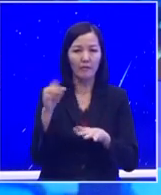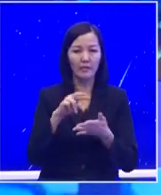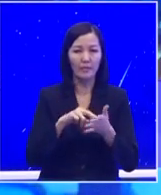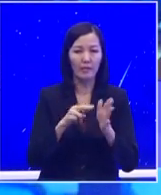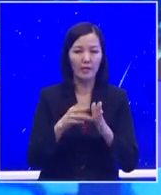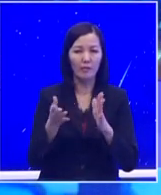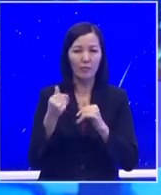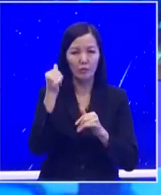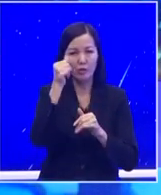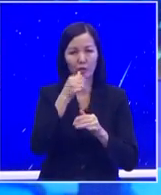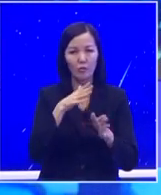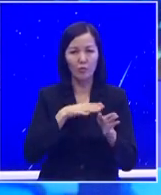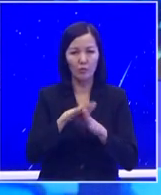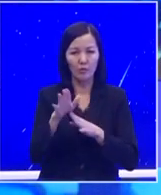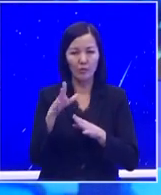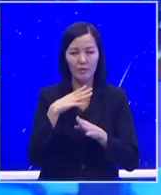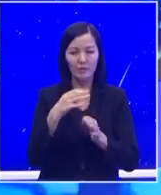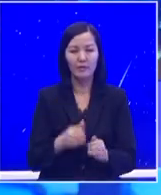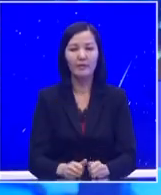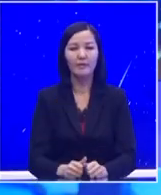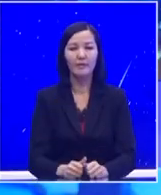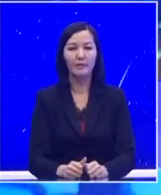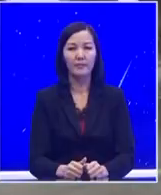на прошлый год удалось претворить в жизнь.